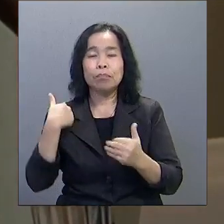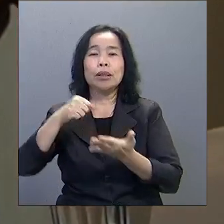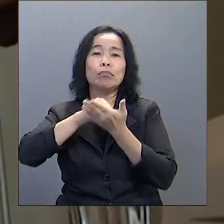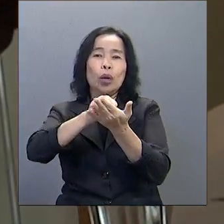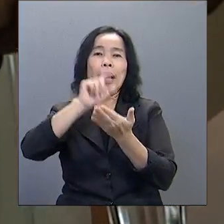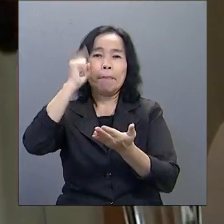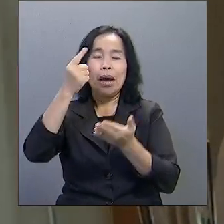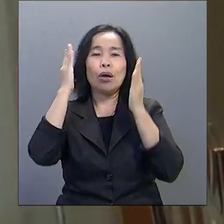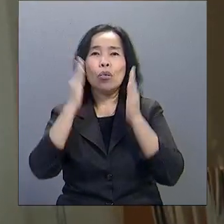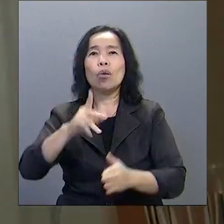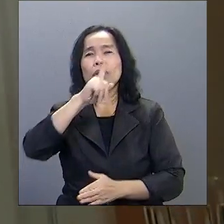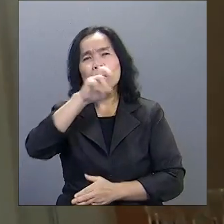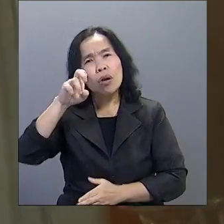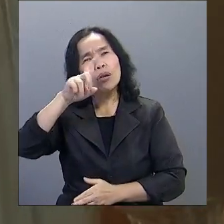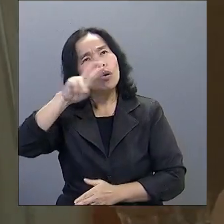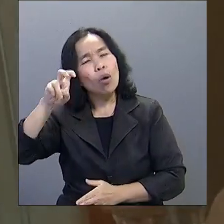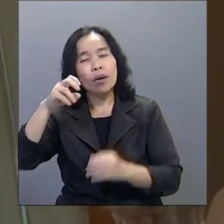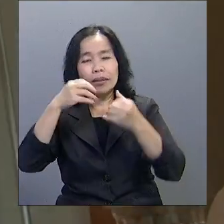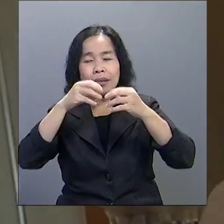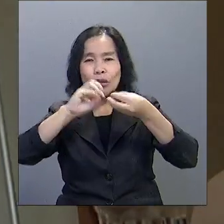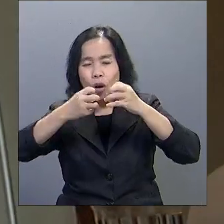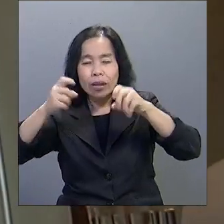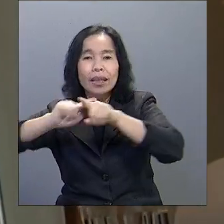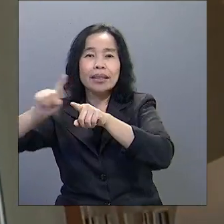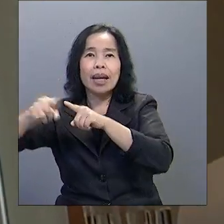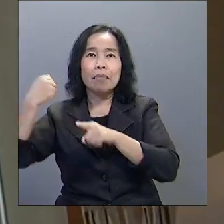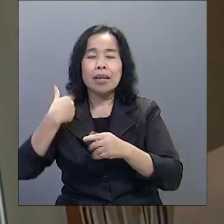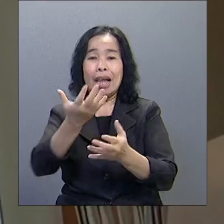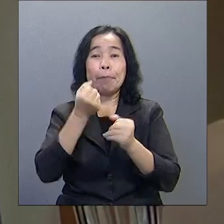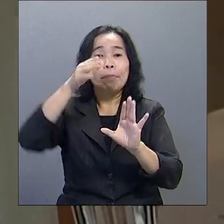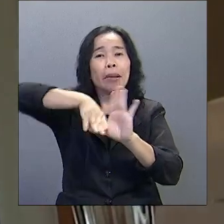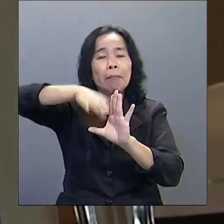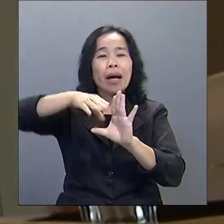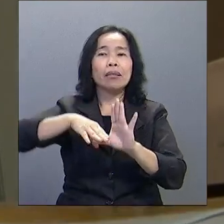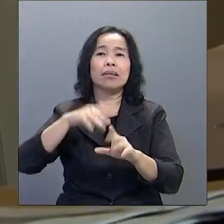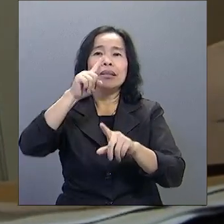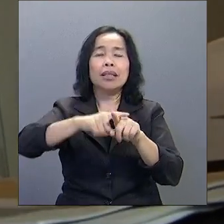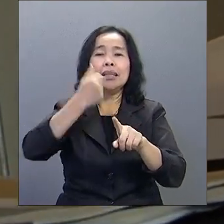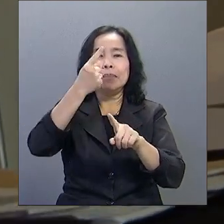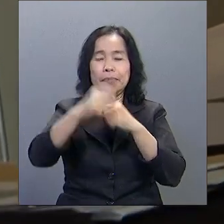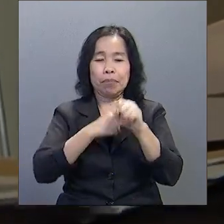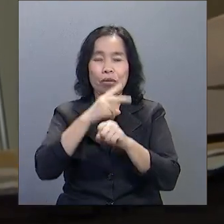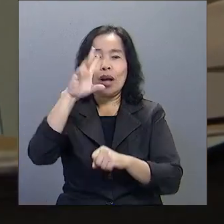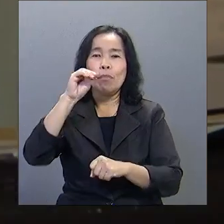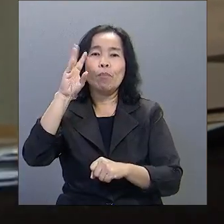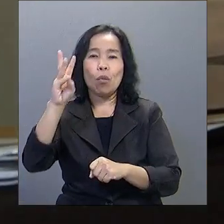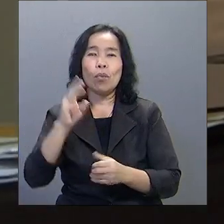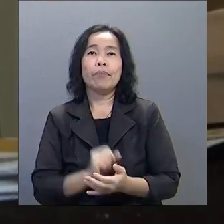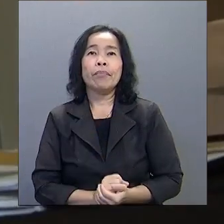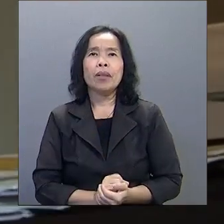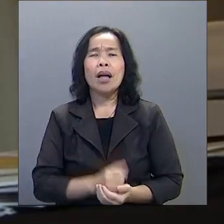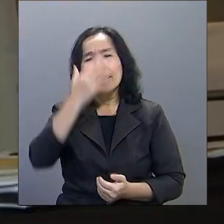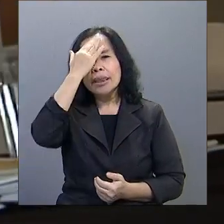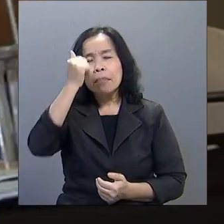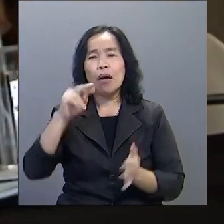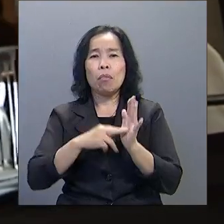อีก 100-200ข้อโดยเปิดรับสมัครประมาณเดือนพฤศจิกายน2566ครับสำหรับหลักเกณฑ์การ